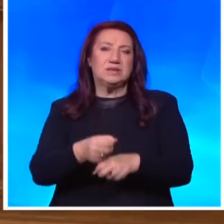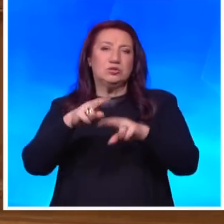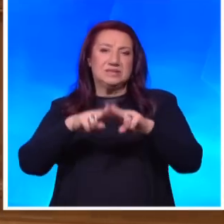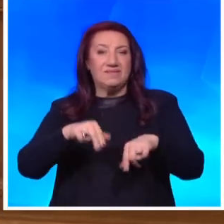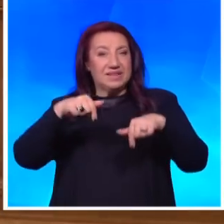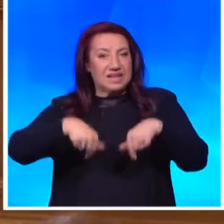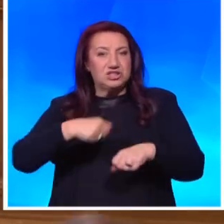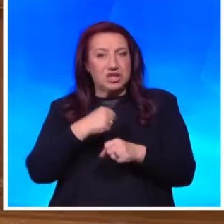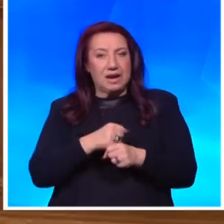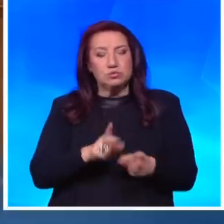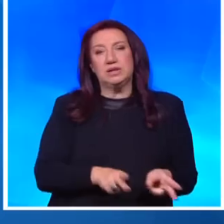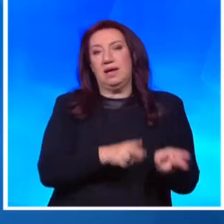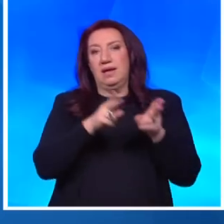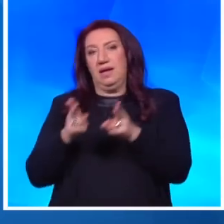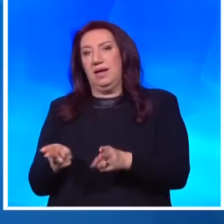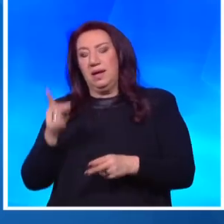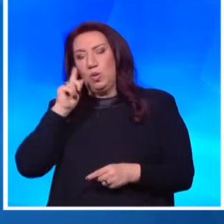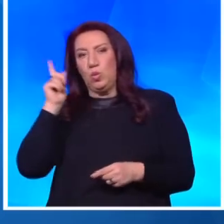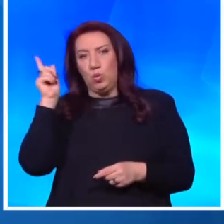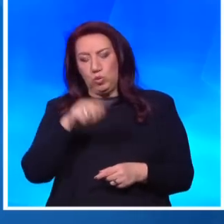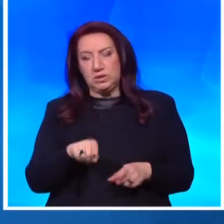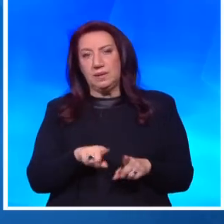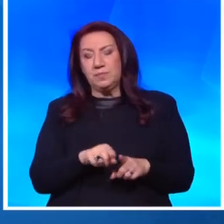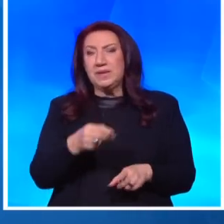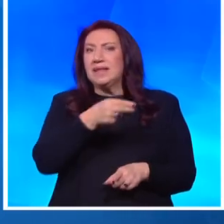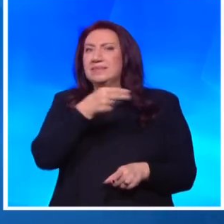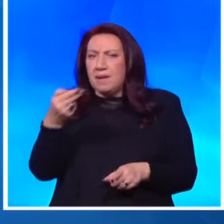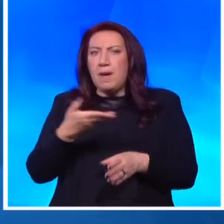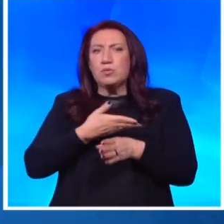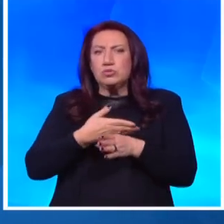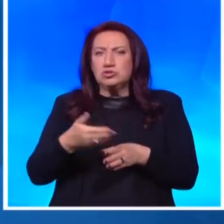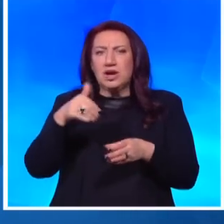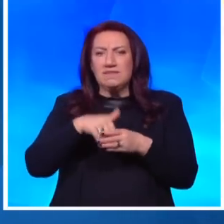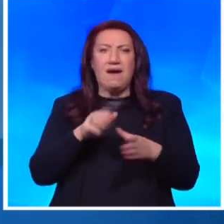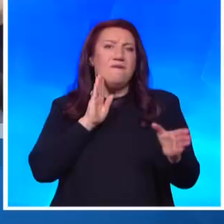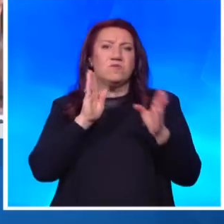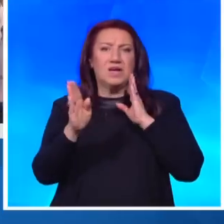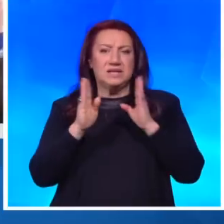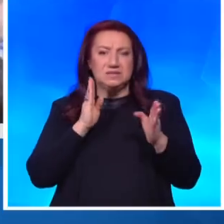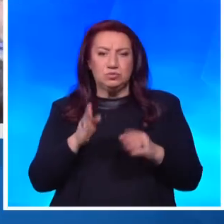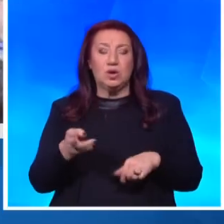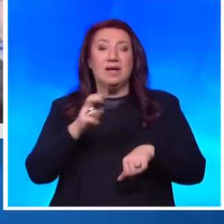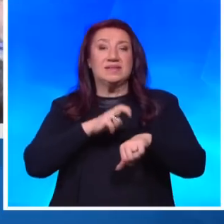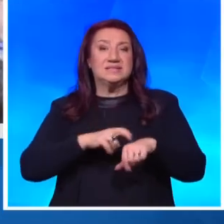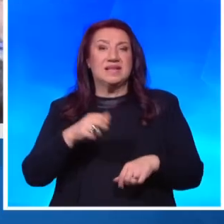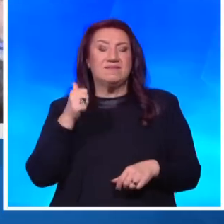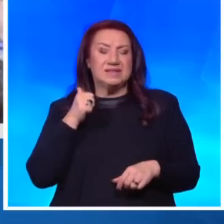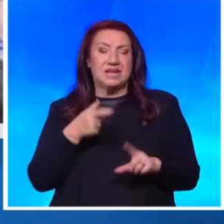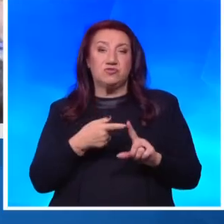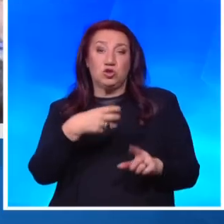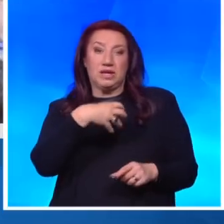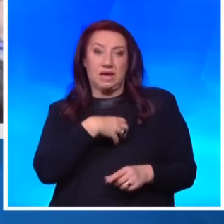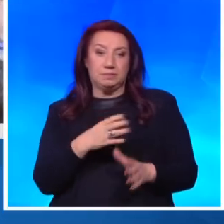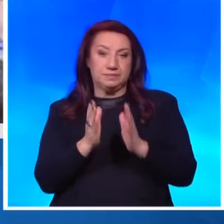заседанието. Темата се прехвърли и в социалните мрежи, където Десислава Атанасова от ГЕРБ СДС призова,